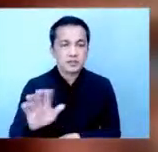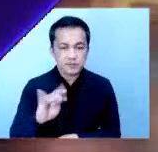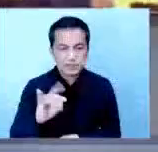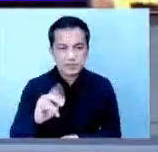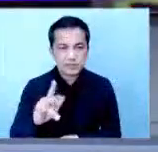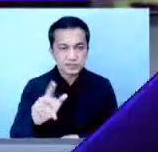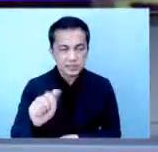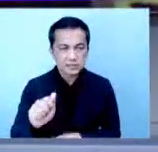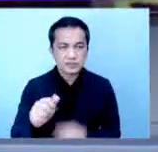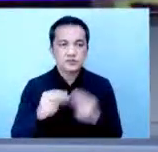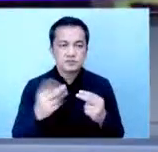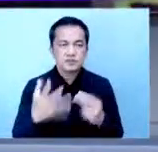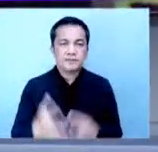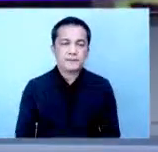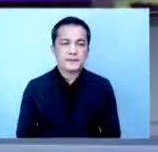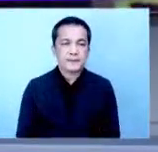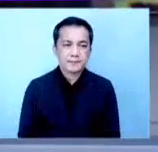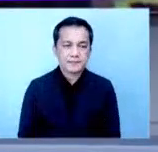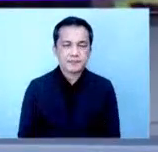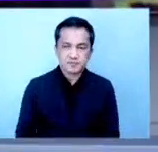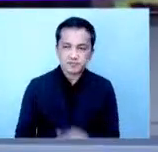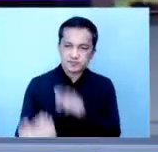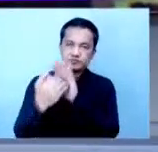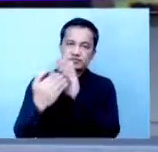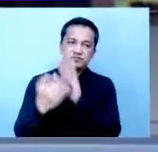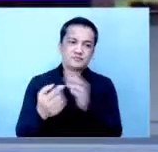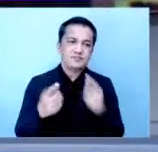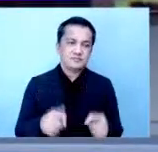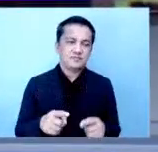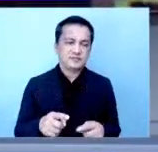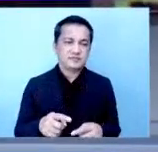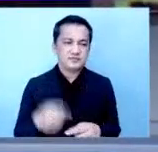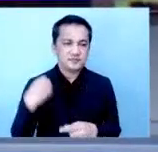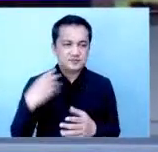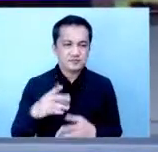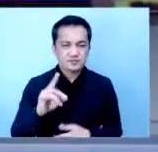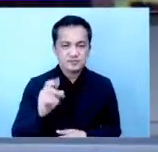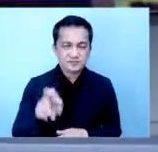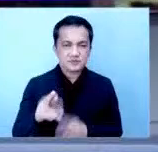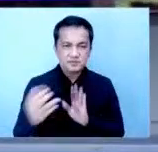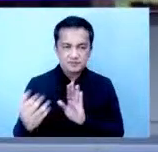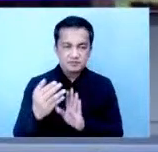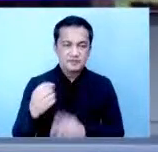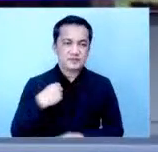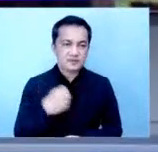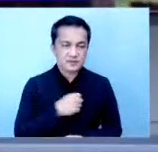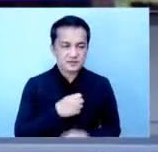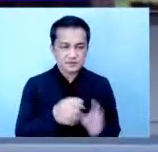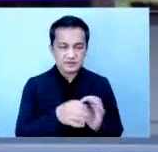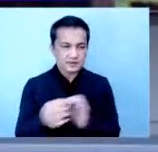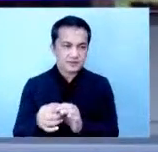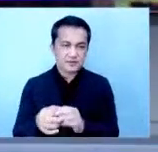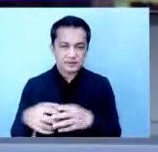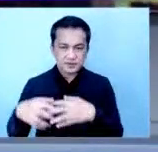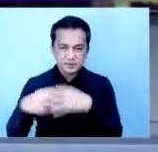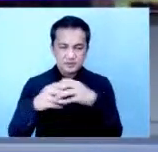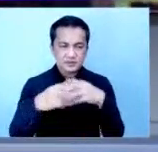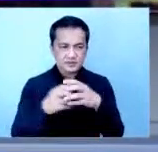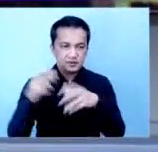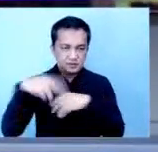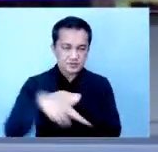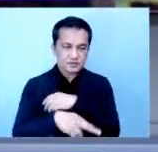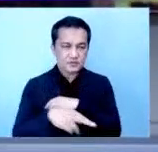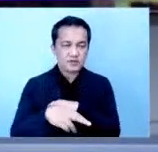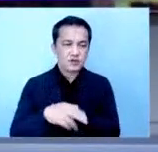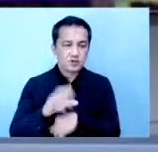5. Sermon ang inabot ng mga opisyal ng DENR sa pagharap nila sa Senado kaugnay sa mga itinayong resorts sa Chocolate Hills